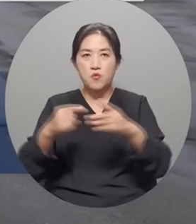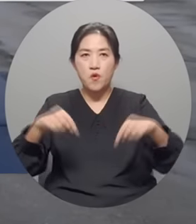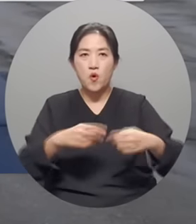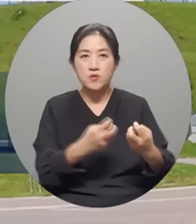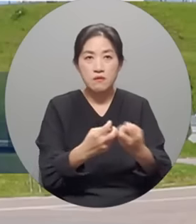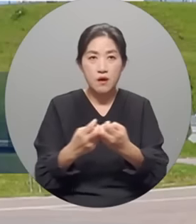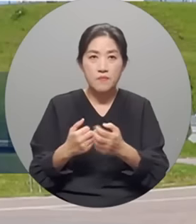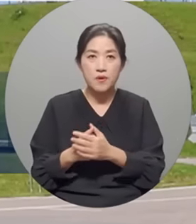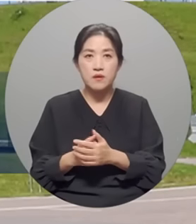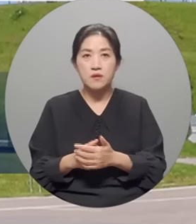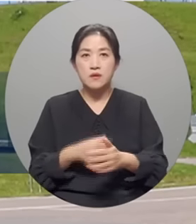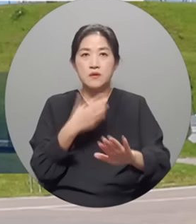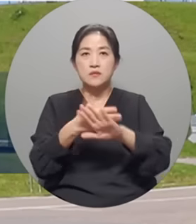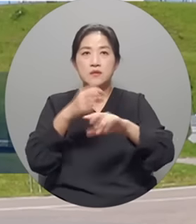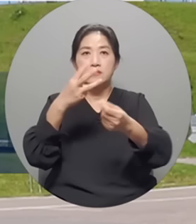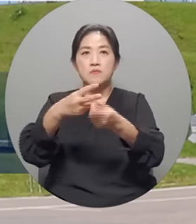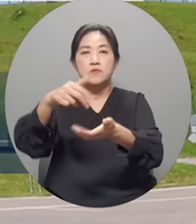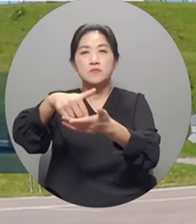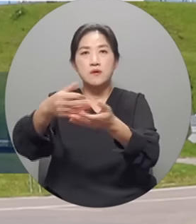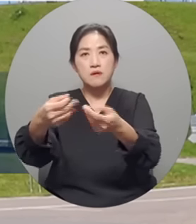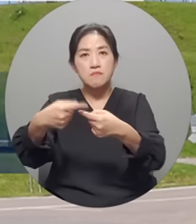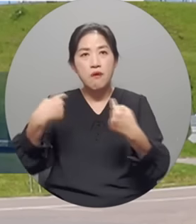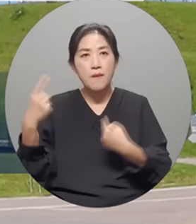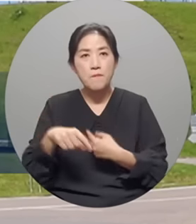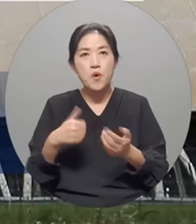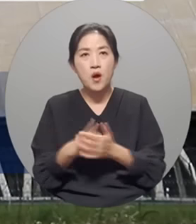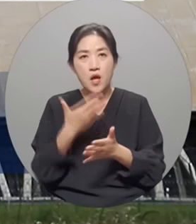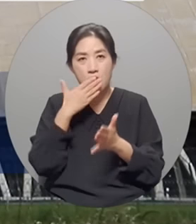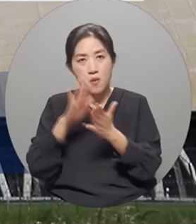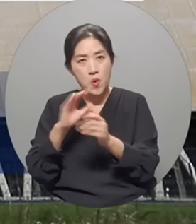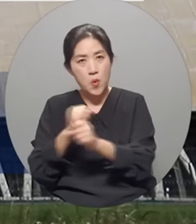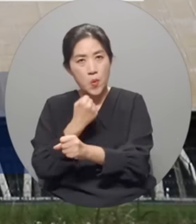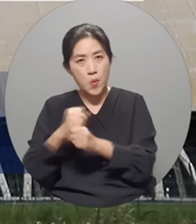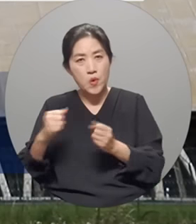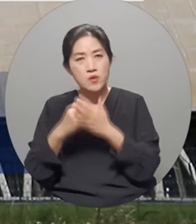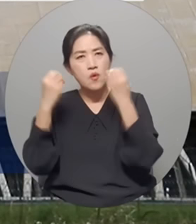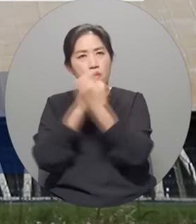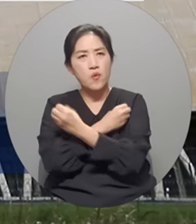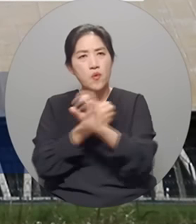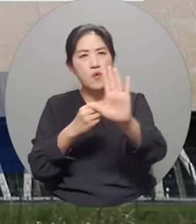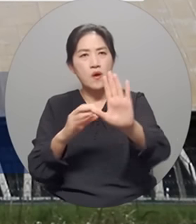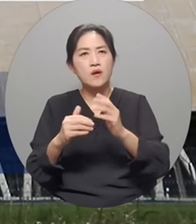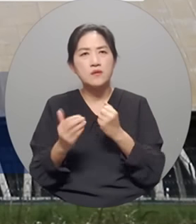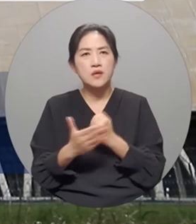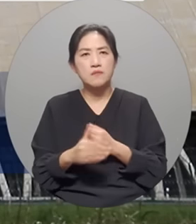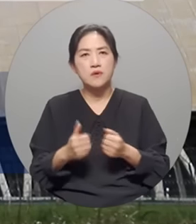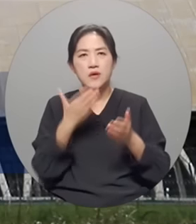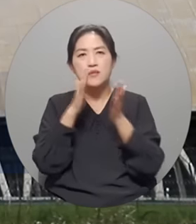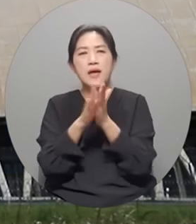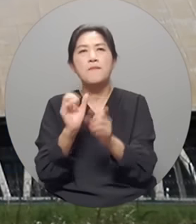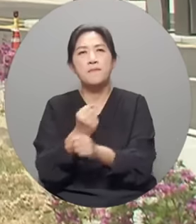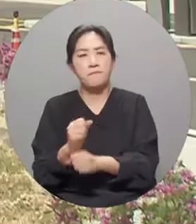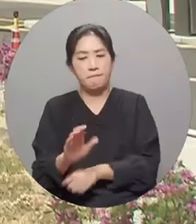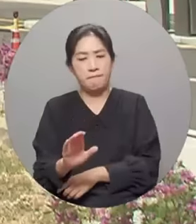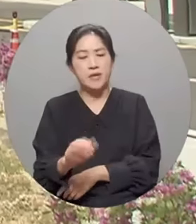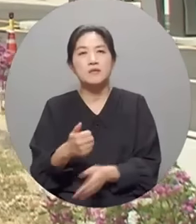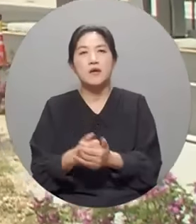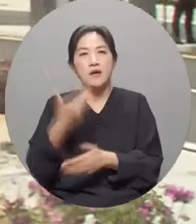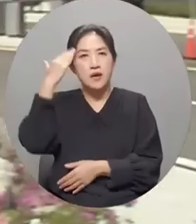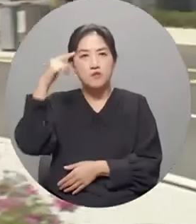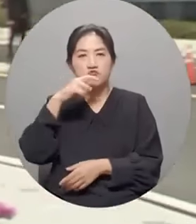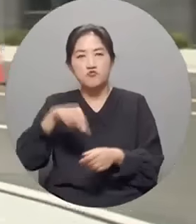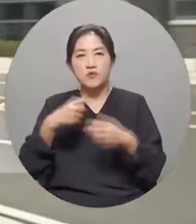하라고 하는 사실은 제3국 입장에서 보게 되면 짜고 치려고 그러는구나라는 오해를 받게 됩니다. 담합이에요, 담합.